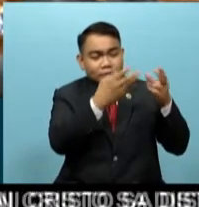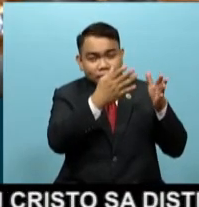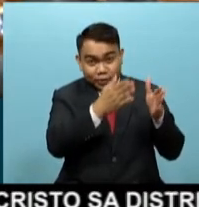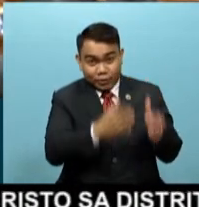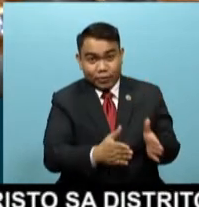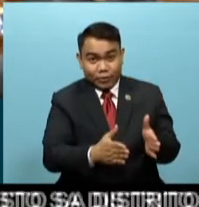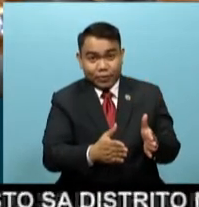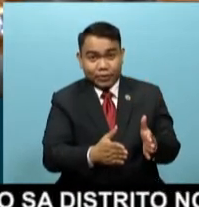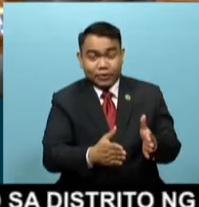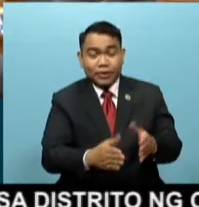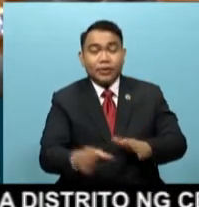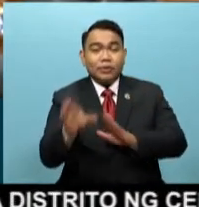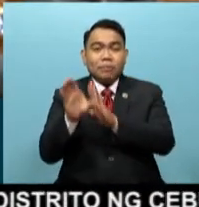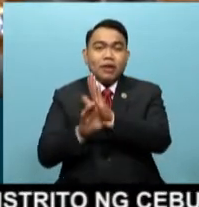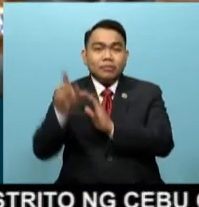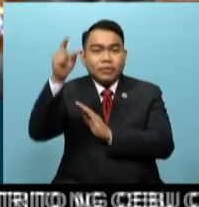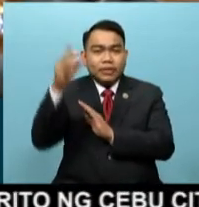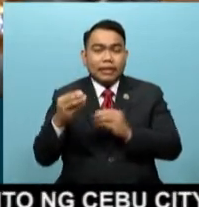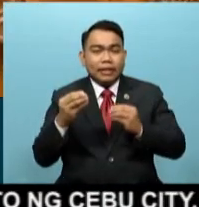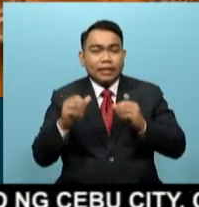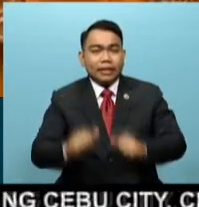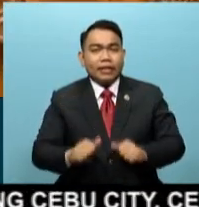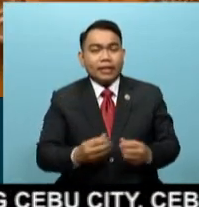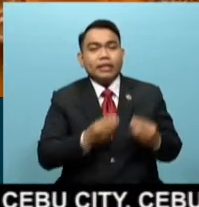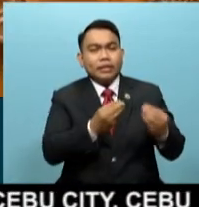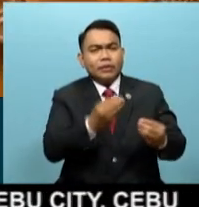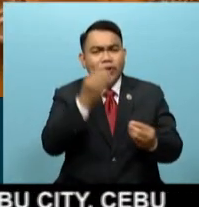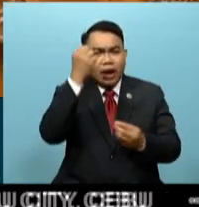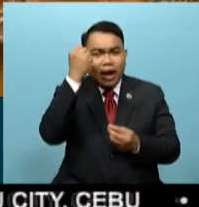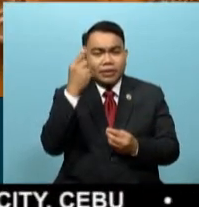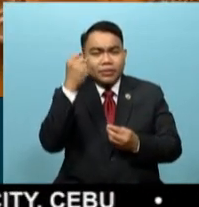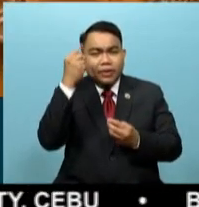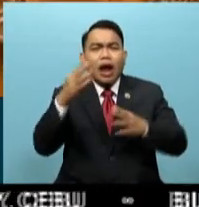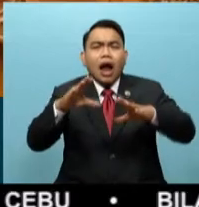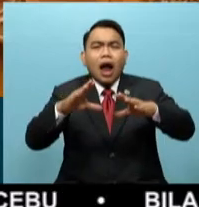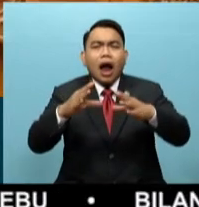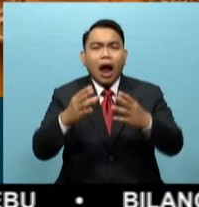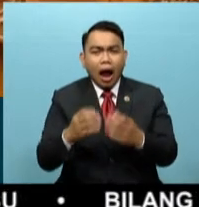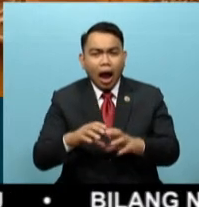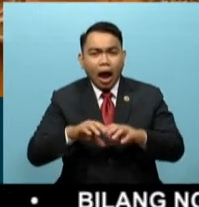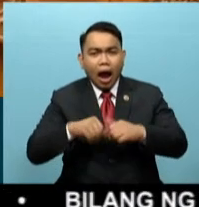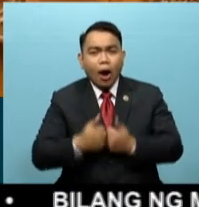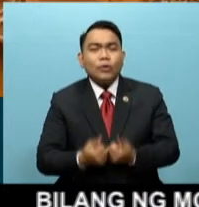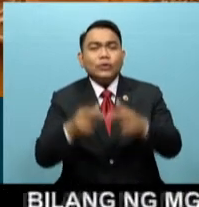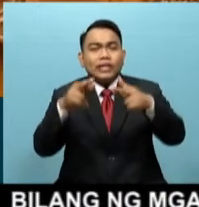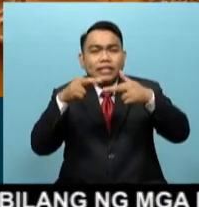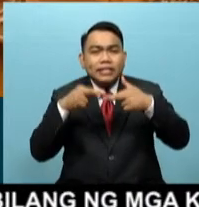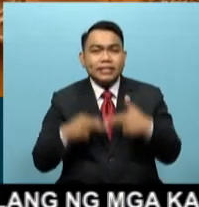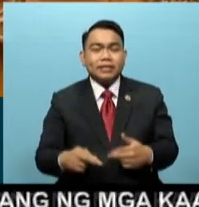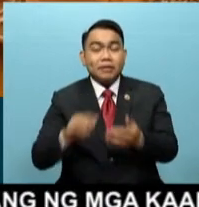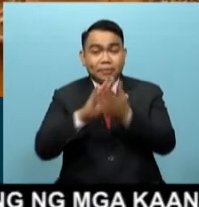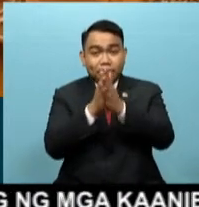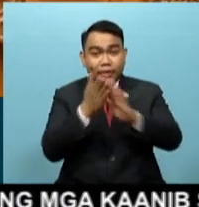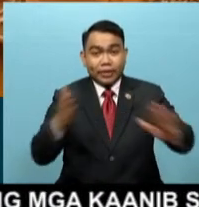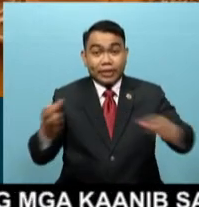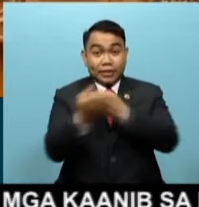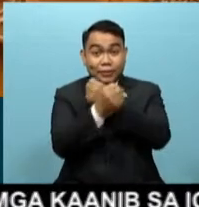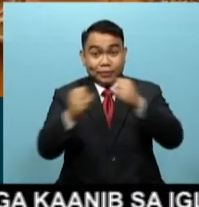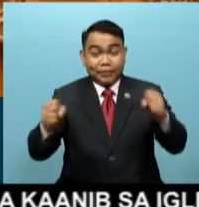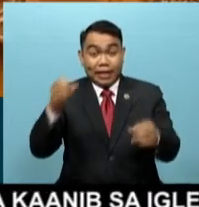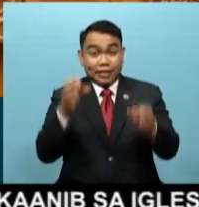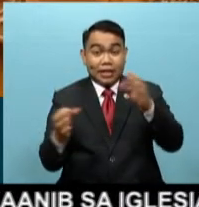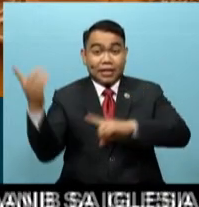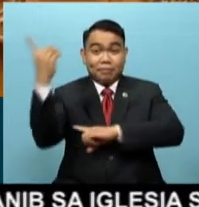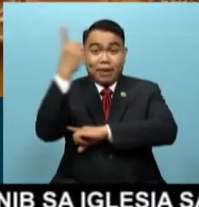Diyos na makapagbibigay sa kanila ng kaalaman kung paano matatamo ang tunay na kapayapaan at ang kaligtasan sa araw